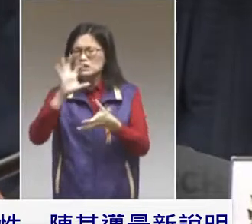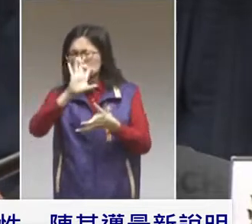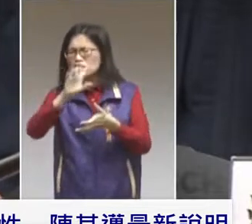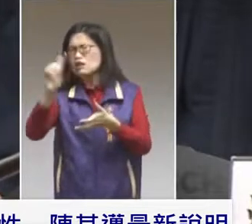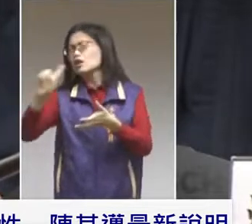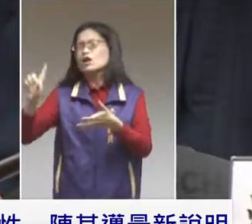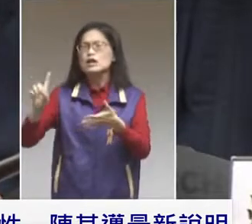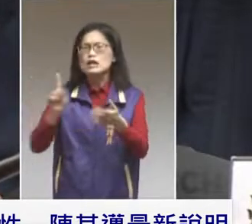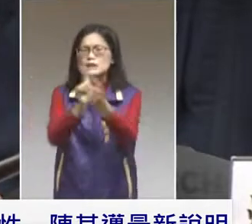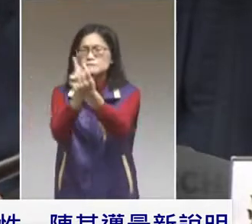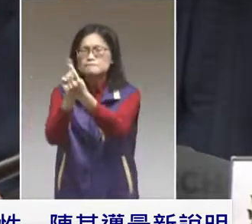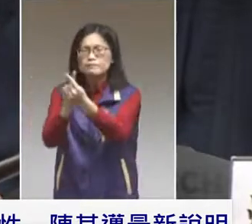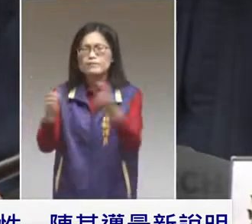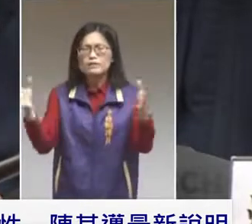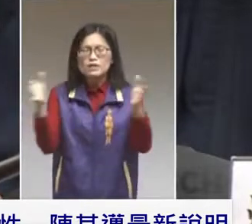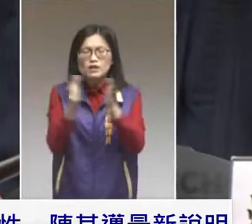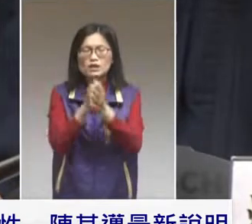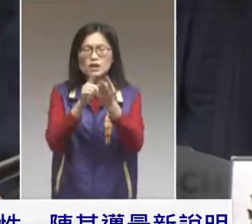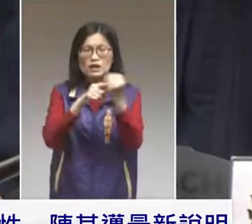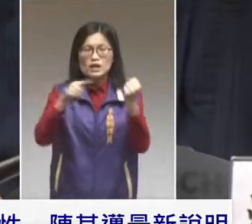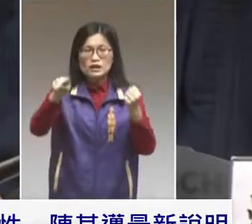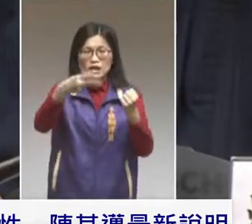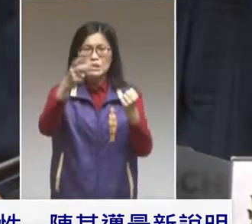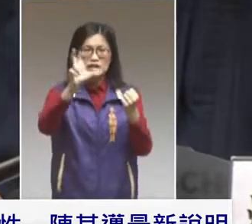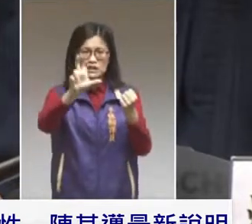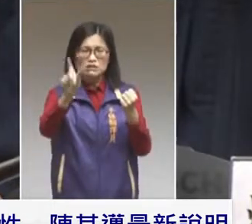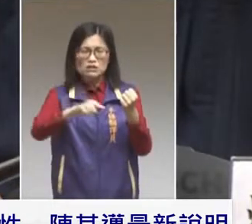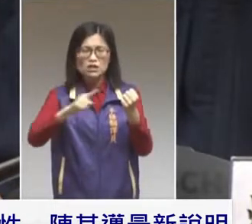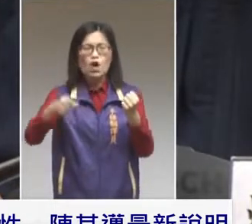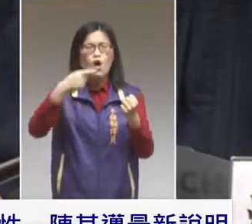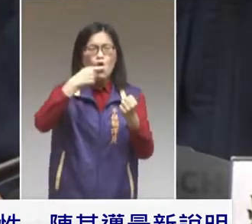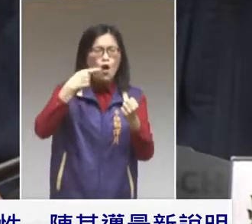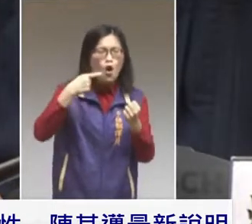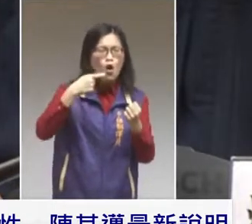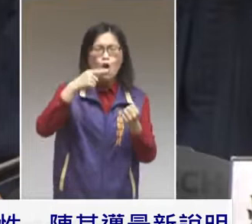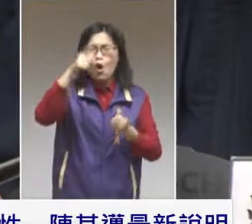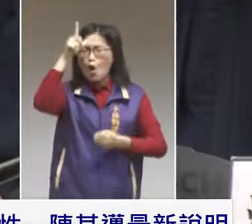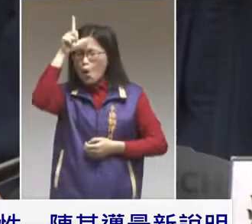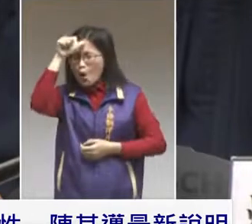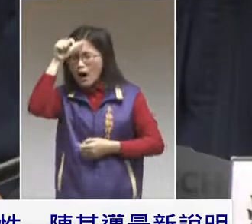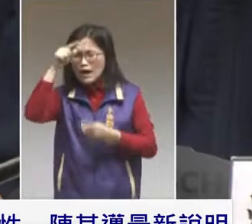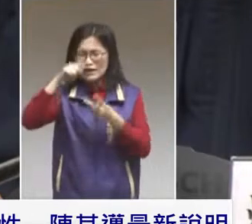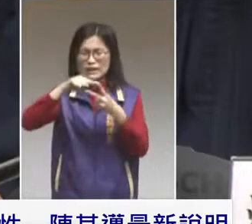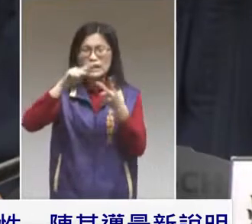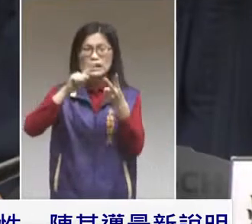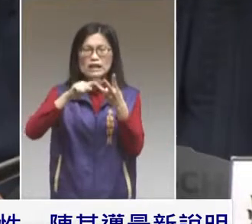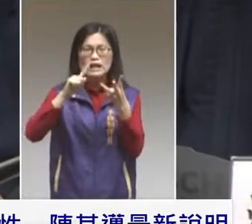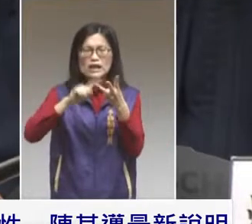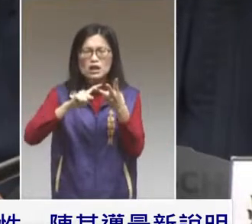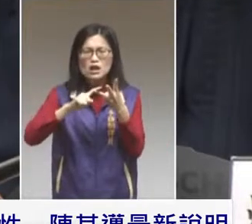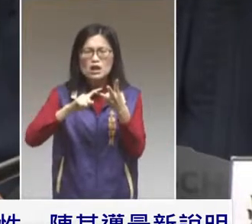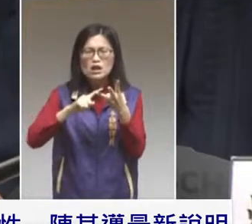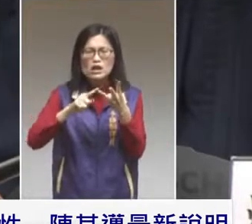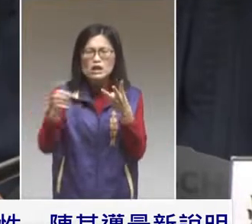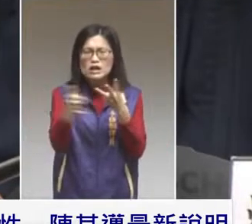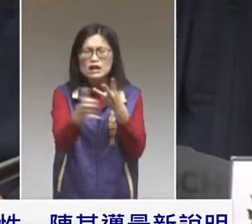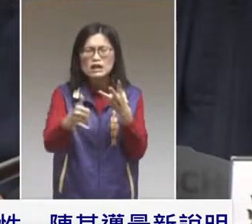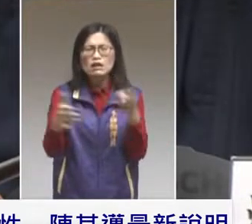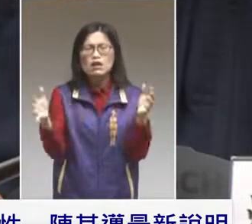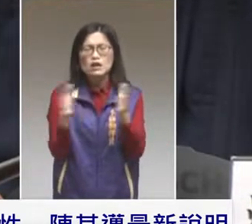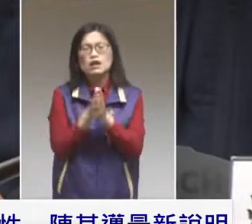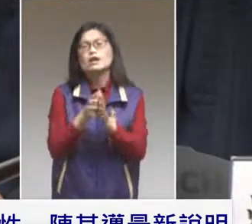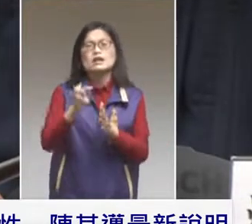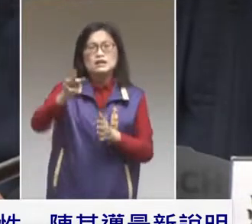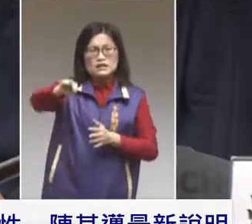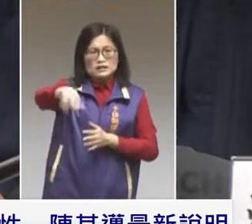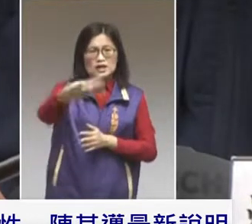者是有共用一些场域的这些接触者，总共有270位。那加起来红区加黄区